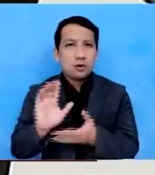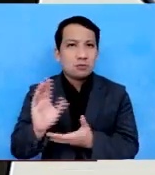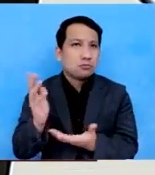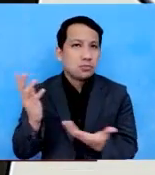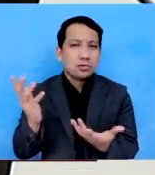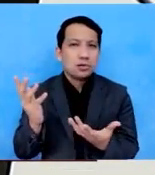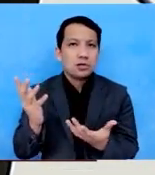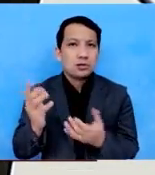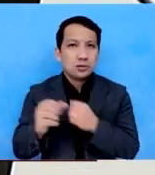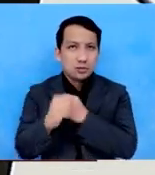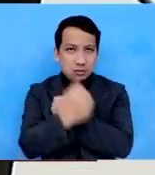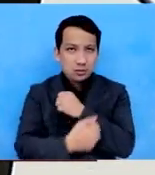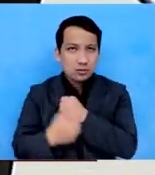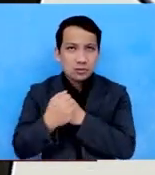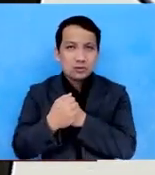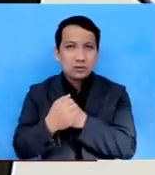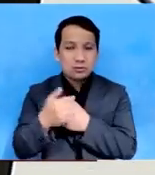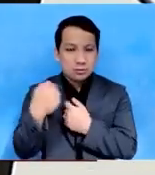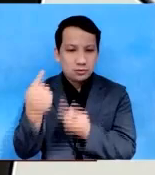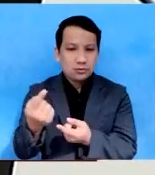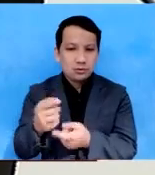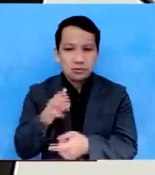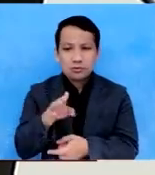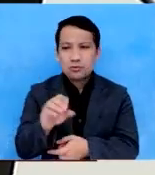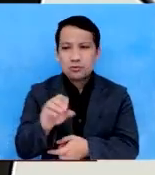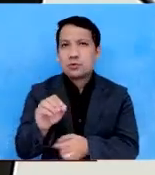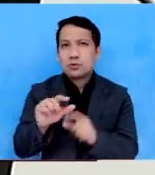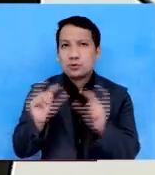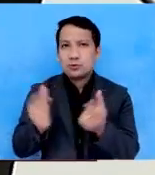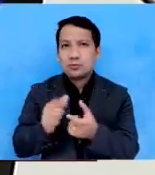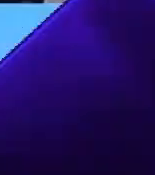shield for all those headwinds.